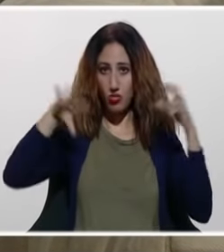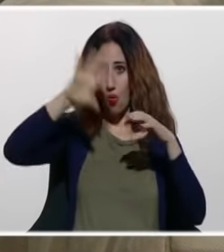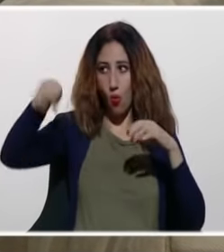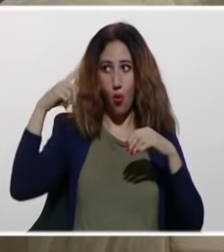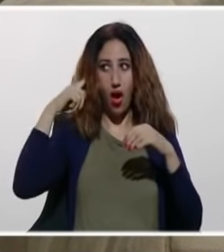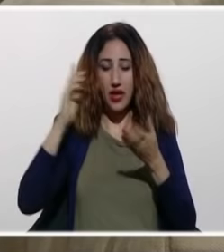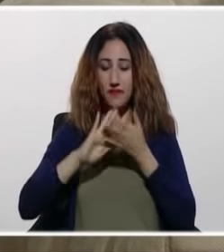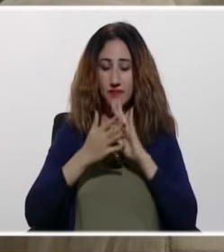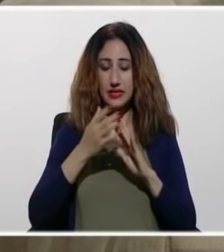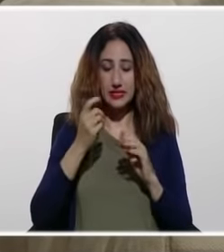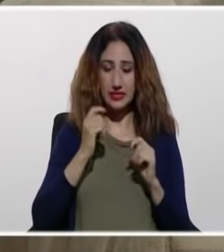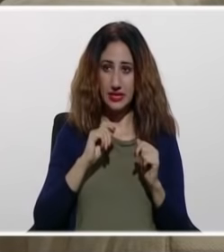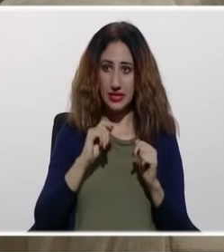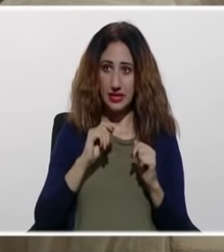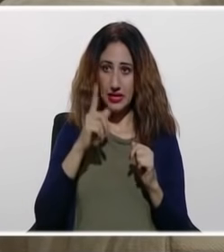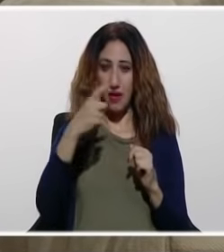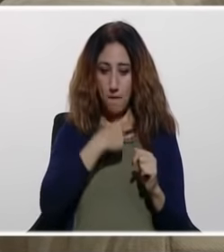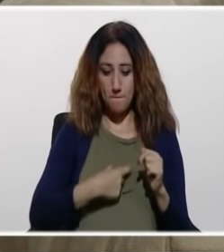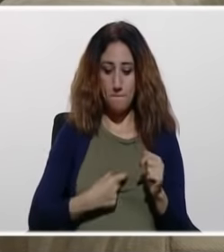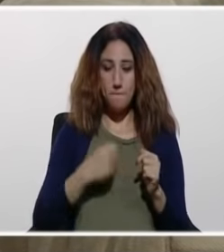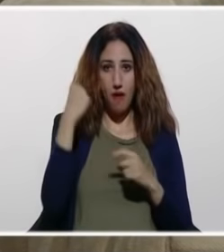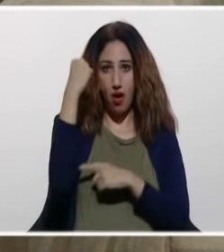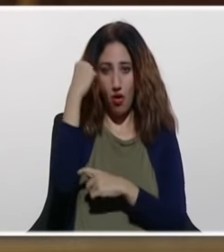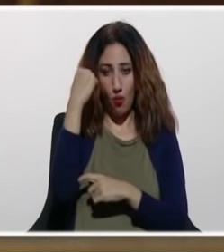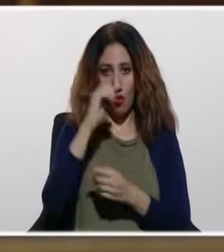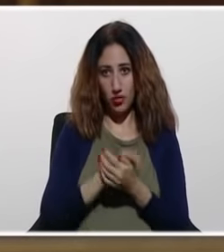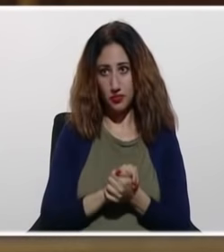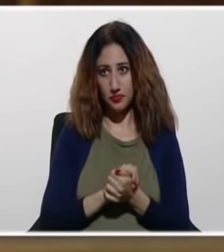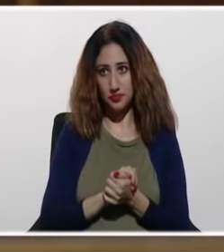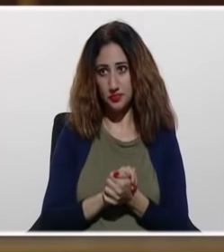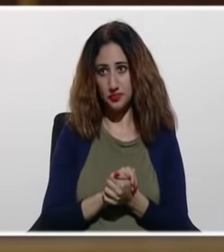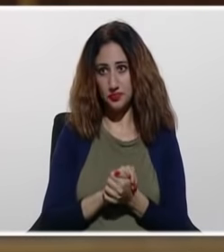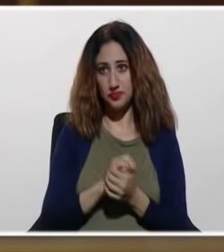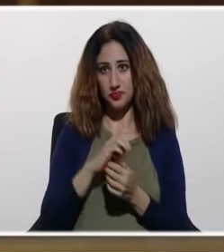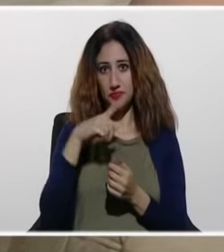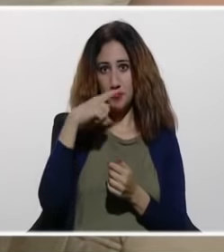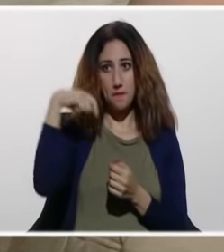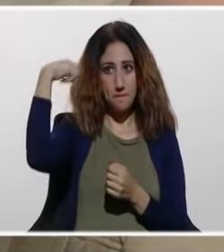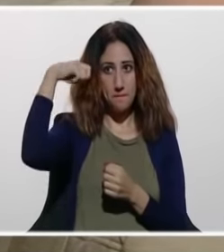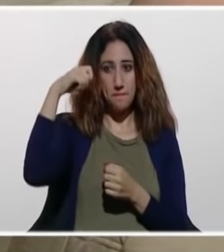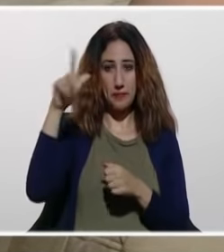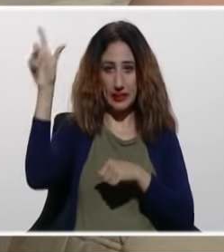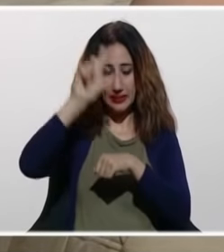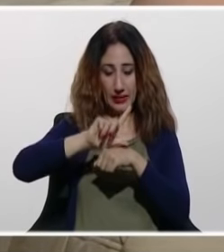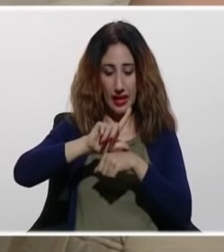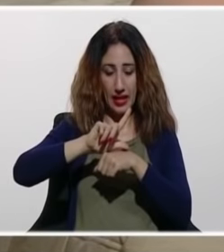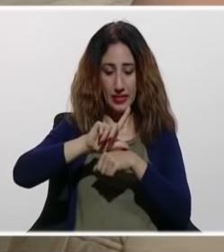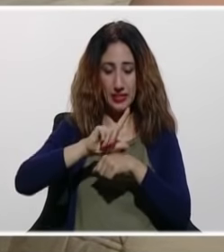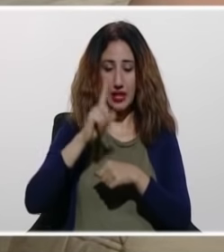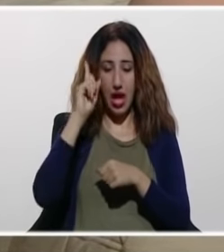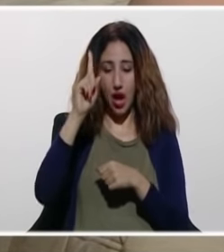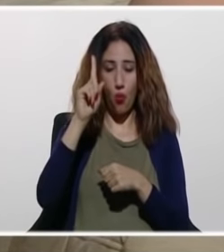تعرفني، رغم إنها كانت بطولة قوية لأبعد ما تتخيل. جالي تكريم تاني من رئيس الاتحاد إن أنا